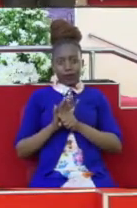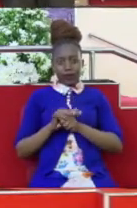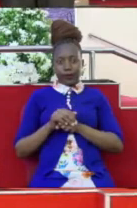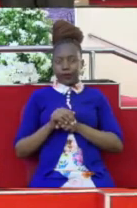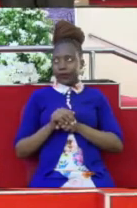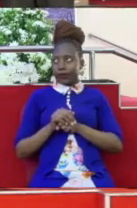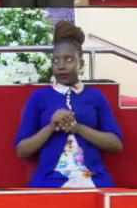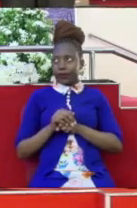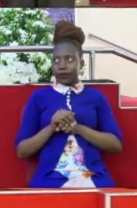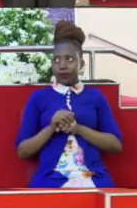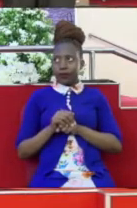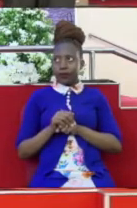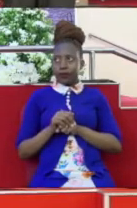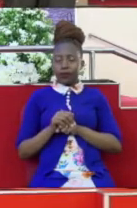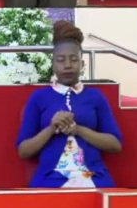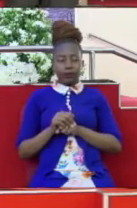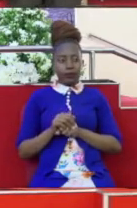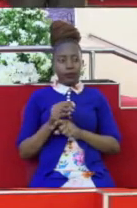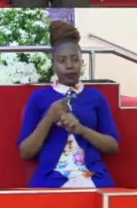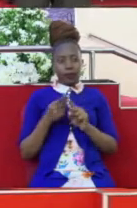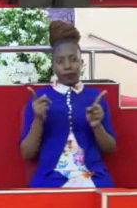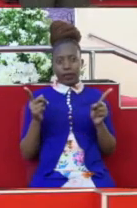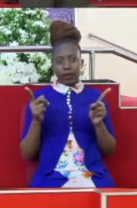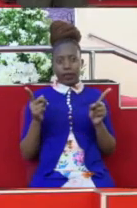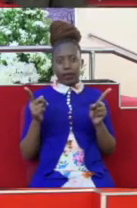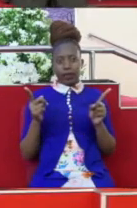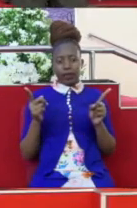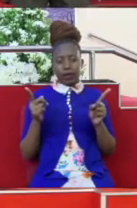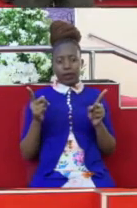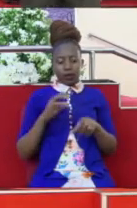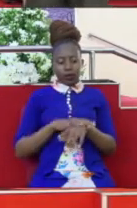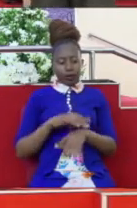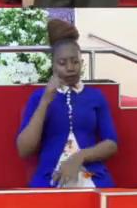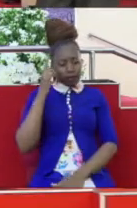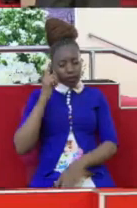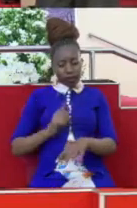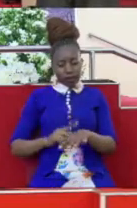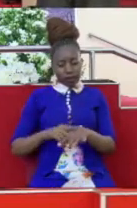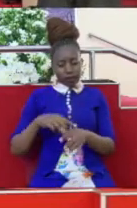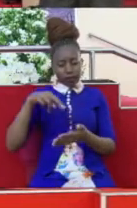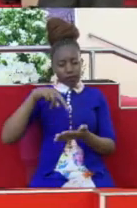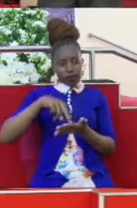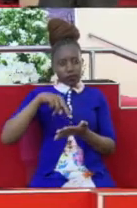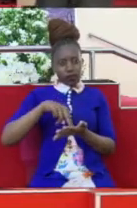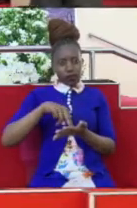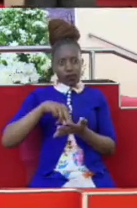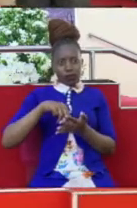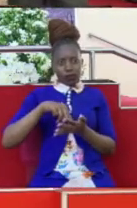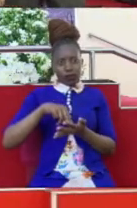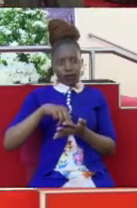But you realize that as soon as you stop, lakini unaona wakati ambapo unasimama, it's going to involve other